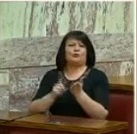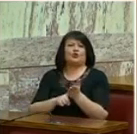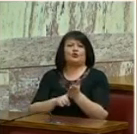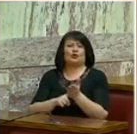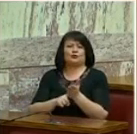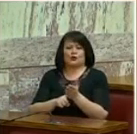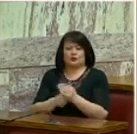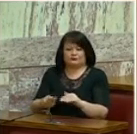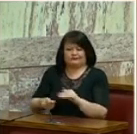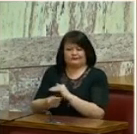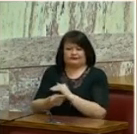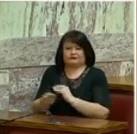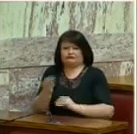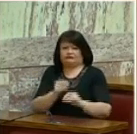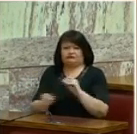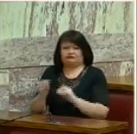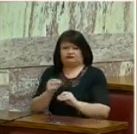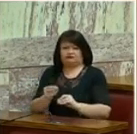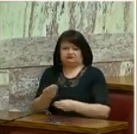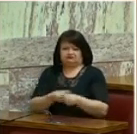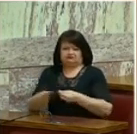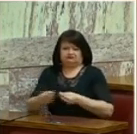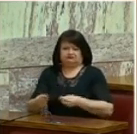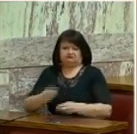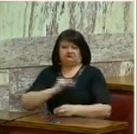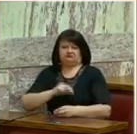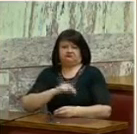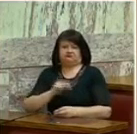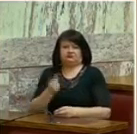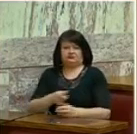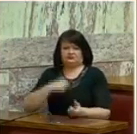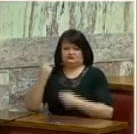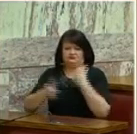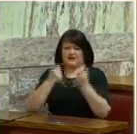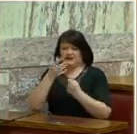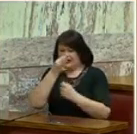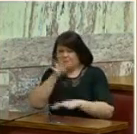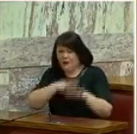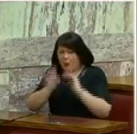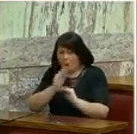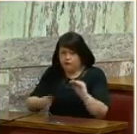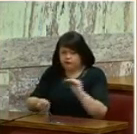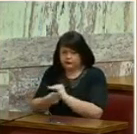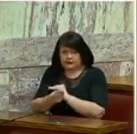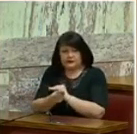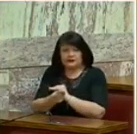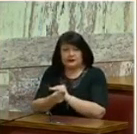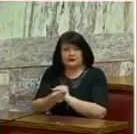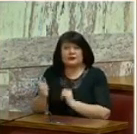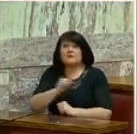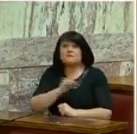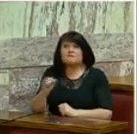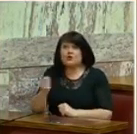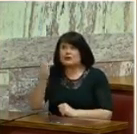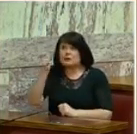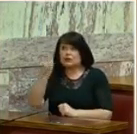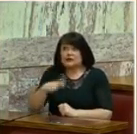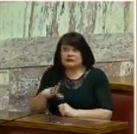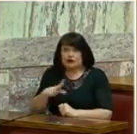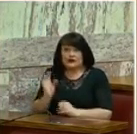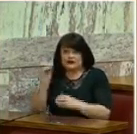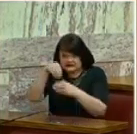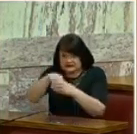συναλλαγής με συμφέροντα, προκλητή ζήτησης πατάλης και διαφθοράς και ποτέ δεν υπήρξε πολιτική βούληση